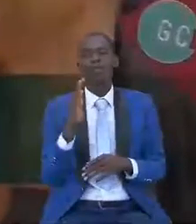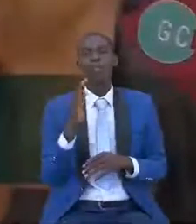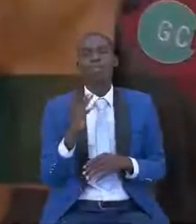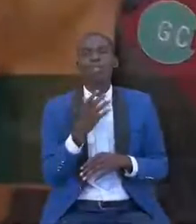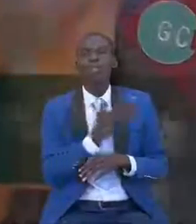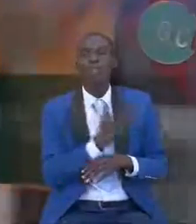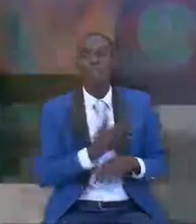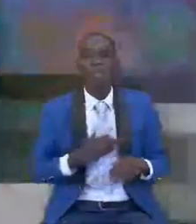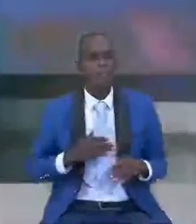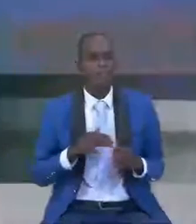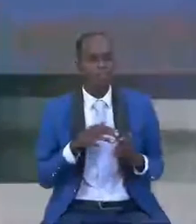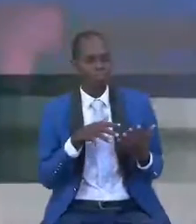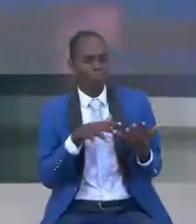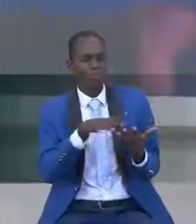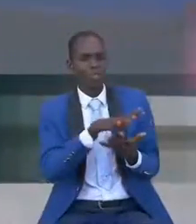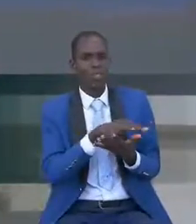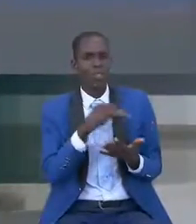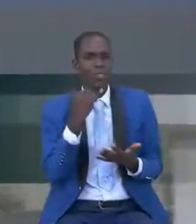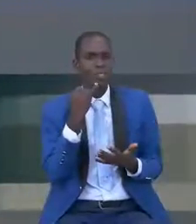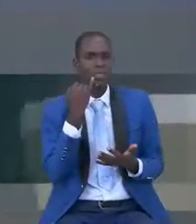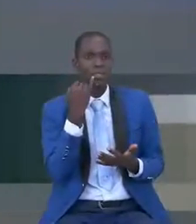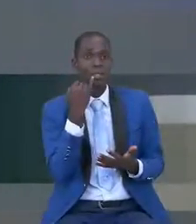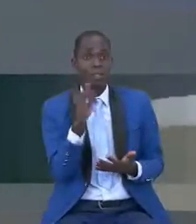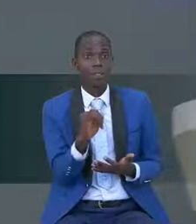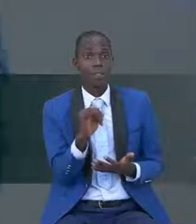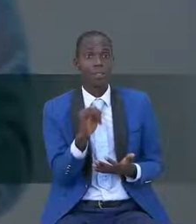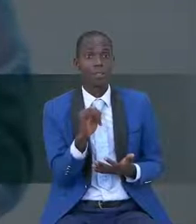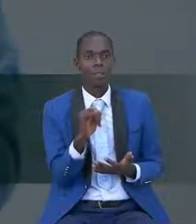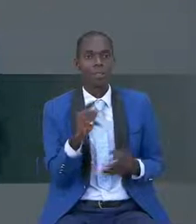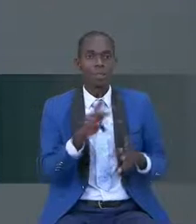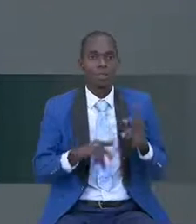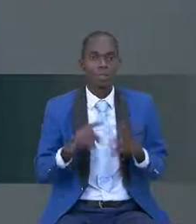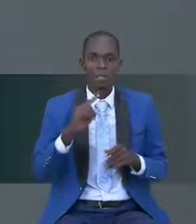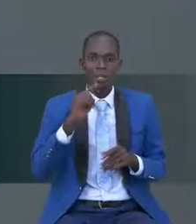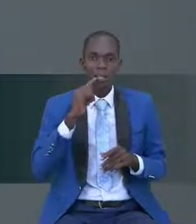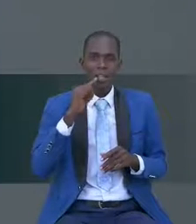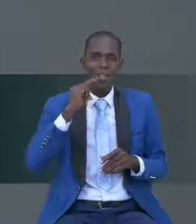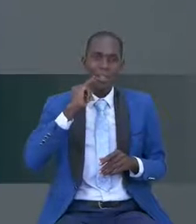Et ces gens-là, ces jaloux, ces gens envieux,